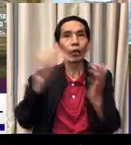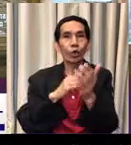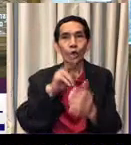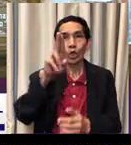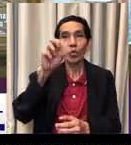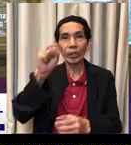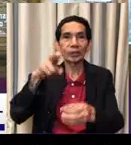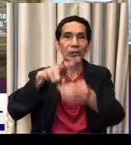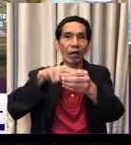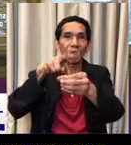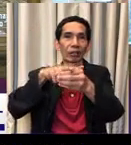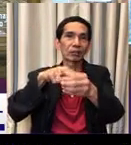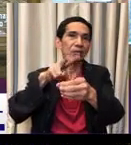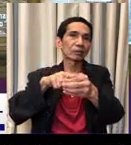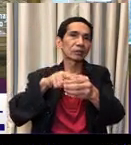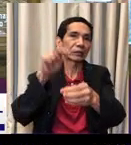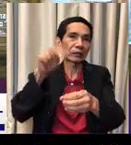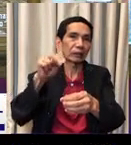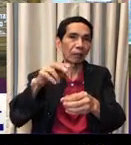$139,000.